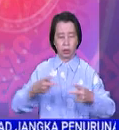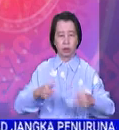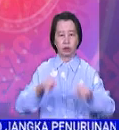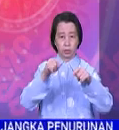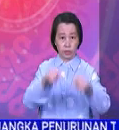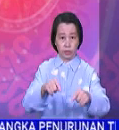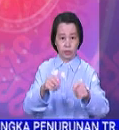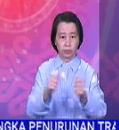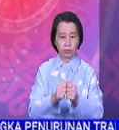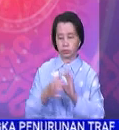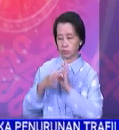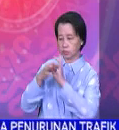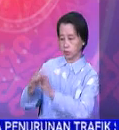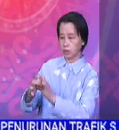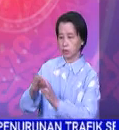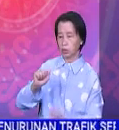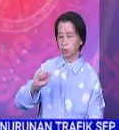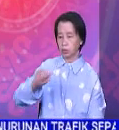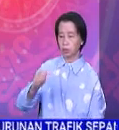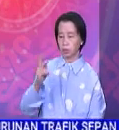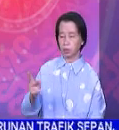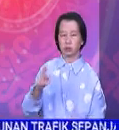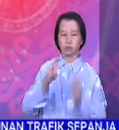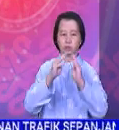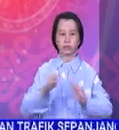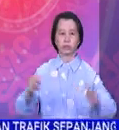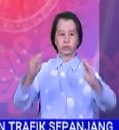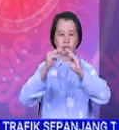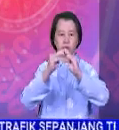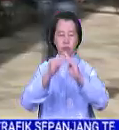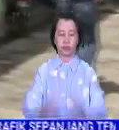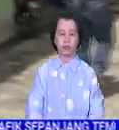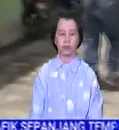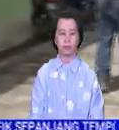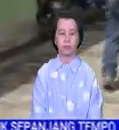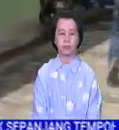berkenaan dengan kerjasama ahli jawatankuasa masjid